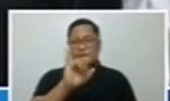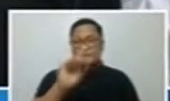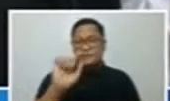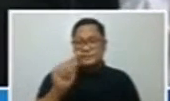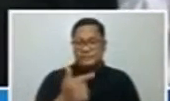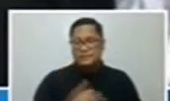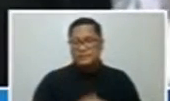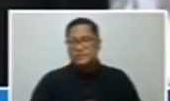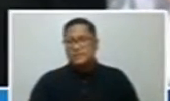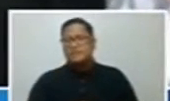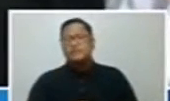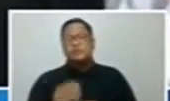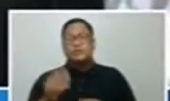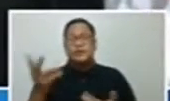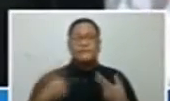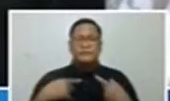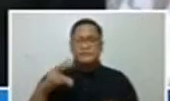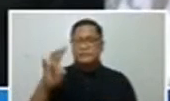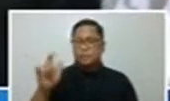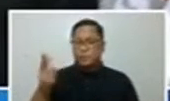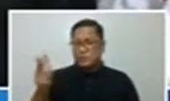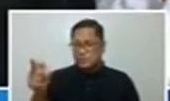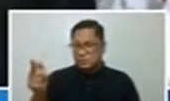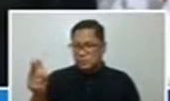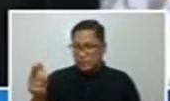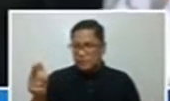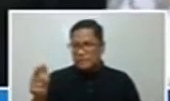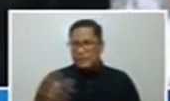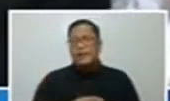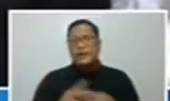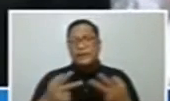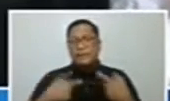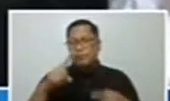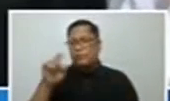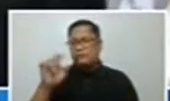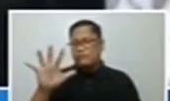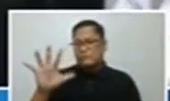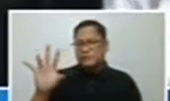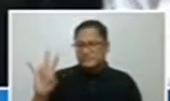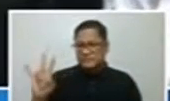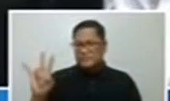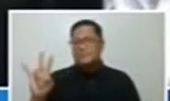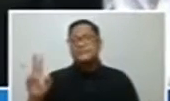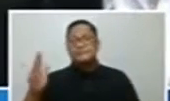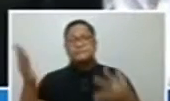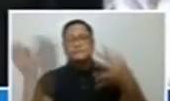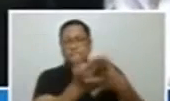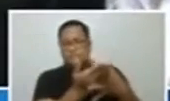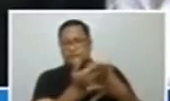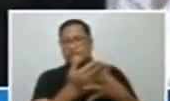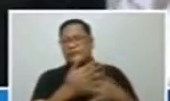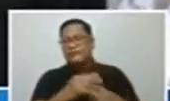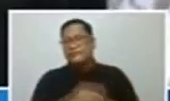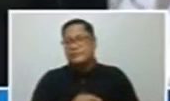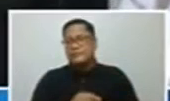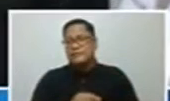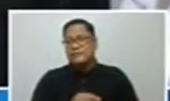distribution ng second tranche ng Social Amelioration Program ng DSWD, paano natin sinisiguro na wala